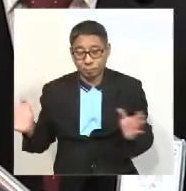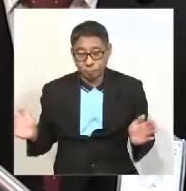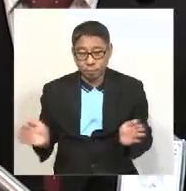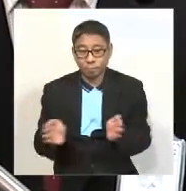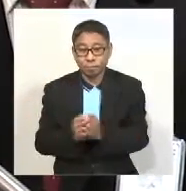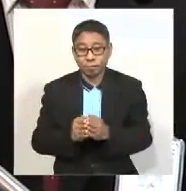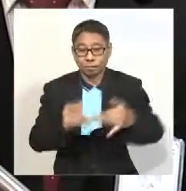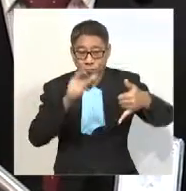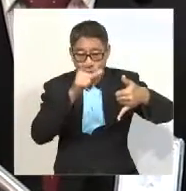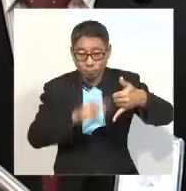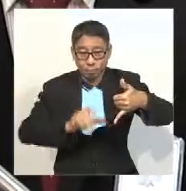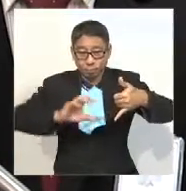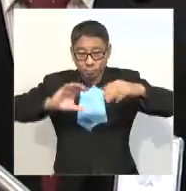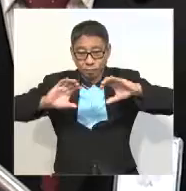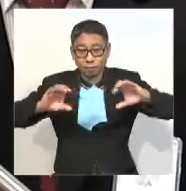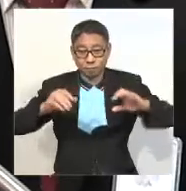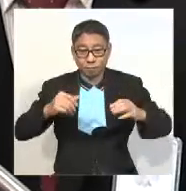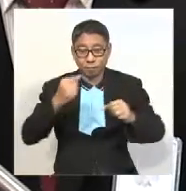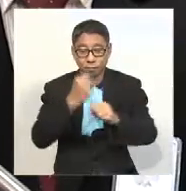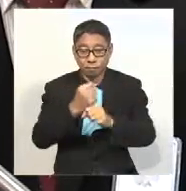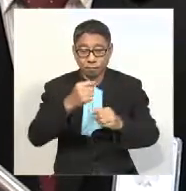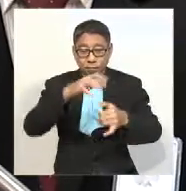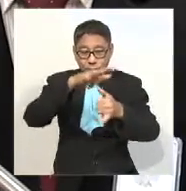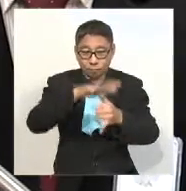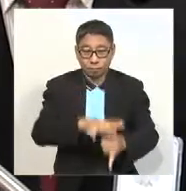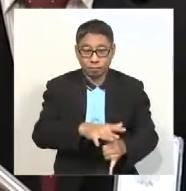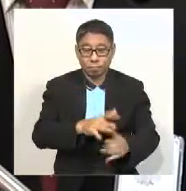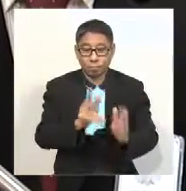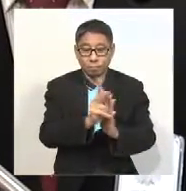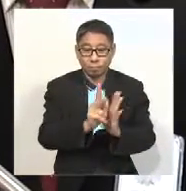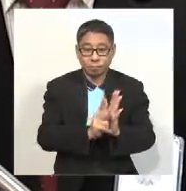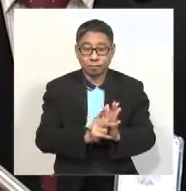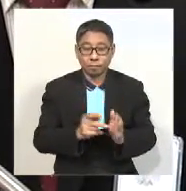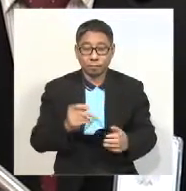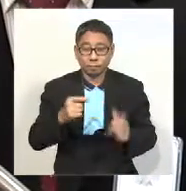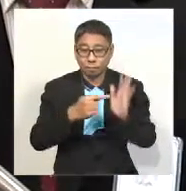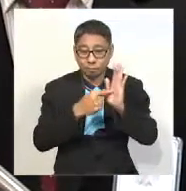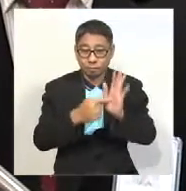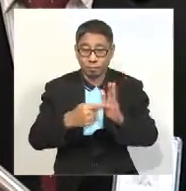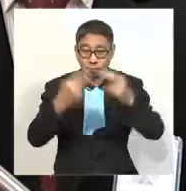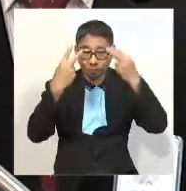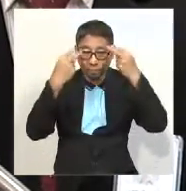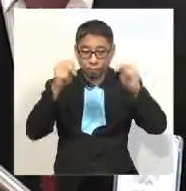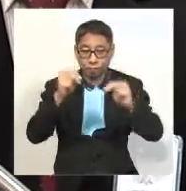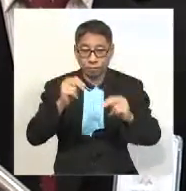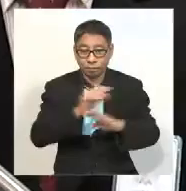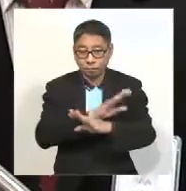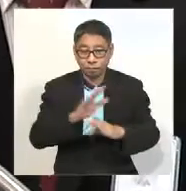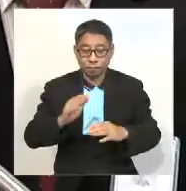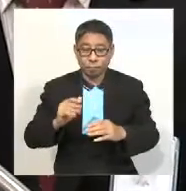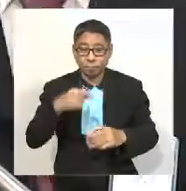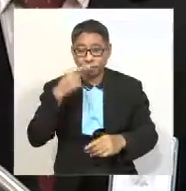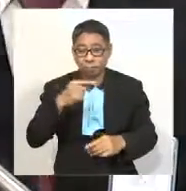ทั้งพฤติกรรมต่างๆของรัฐบาลที่ละเมิดกฎหมายเน้นอภิปรายตัวนายกรัฐมนตรีไม่ก้าวล่วงใน